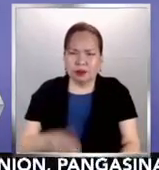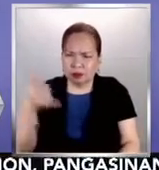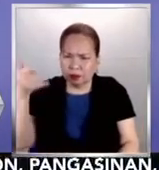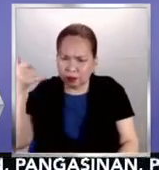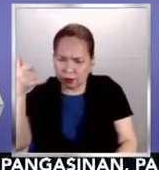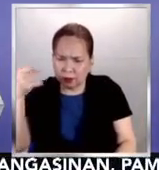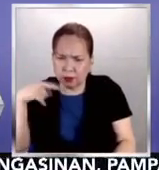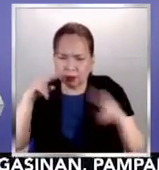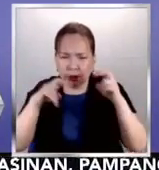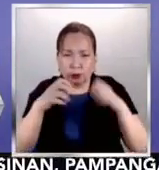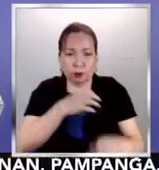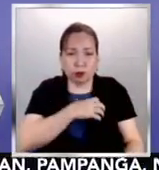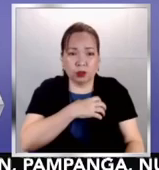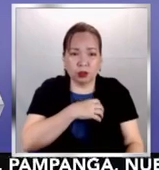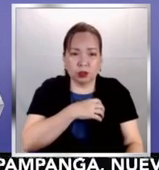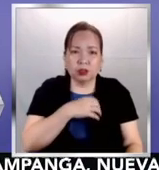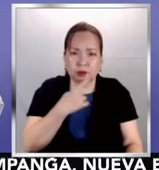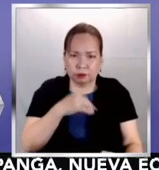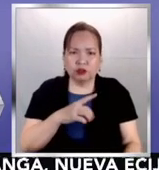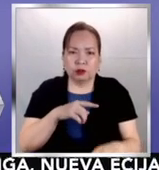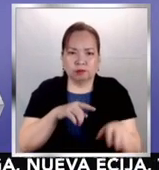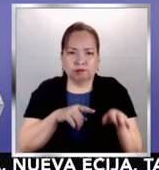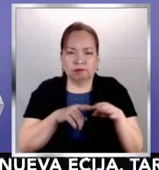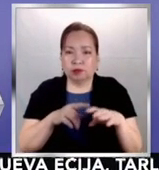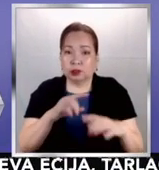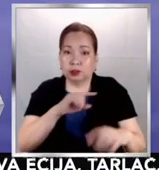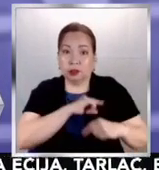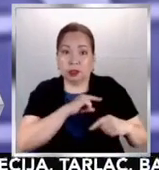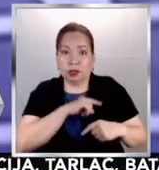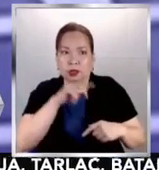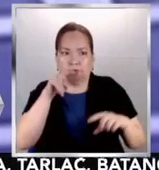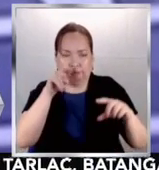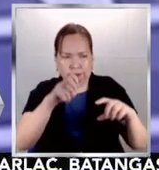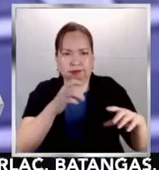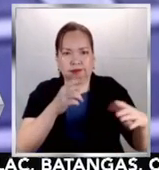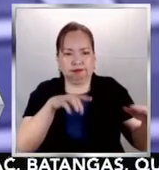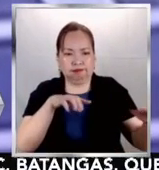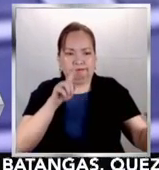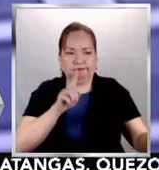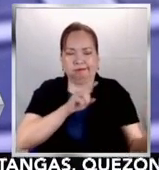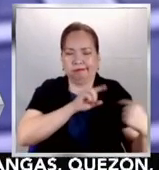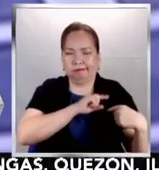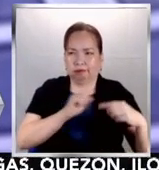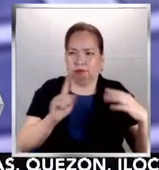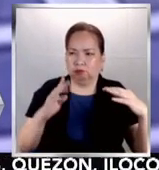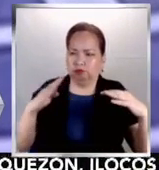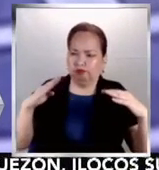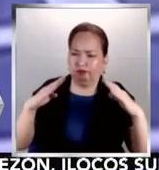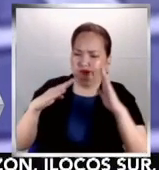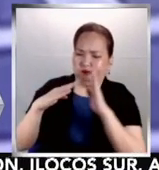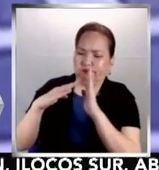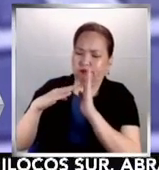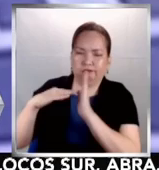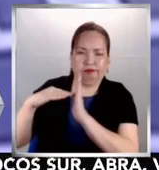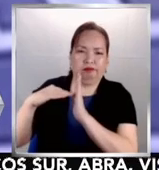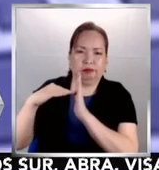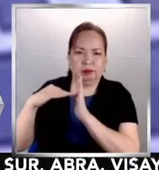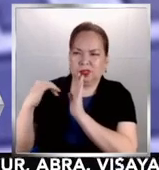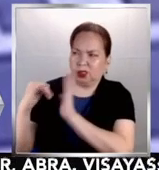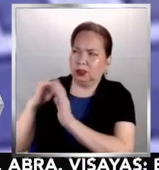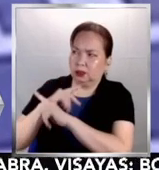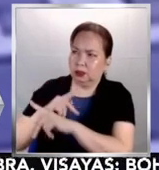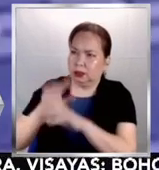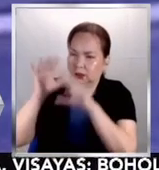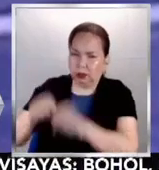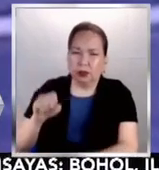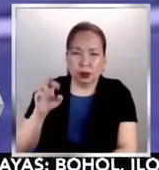pulis, naharang na mga guard ng subdivision ang driver ng SUV na kinilalang si Raymond Zapirain. Itinurn over daw siya agad sa